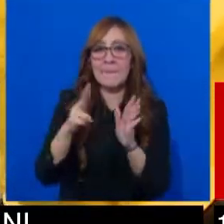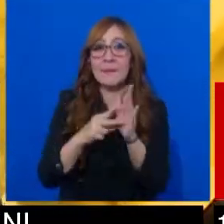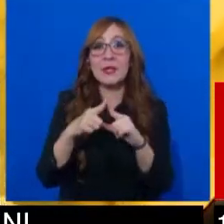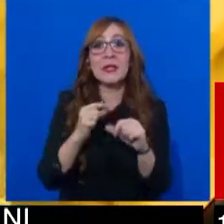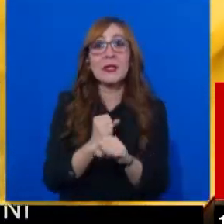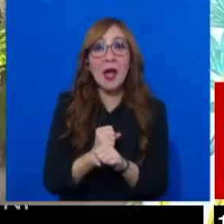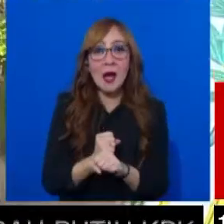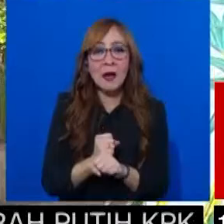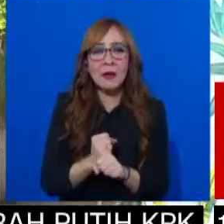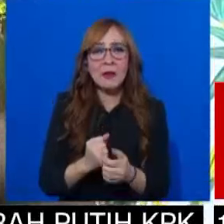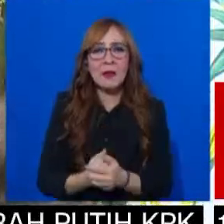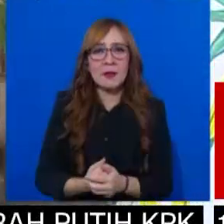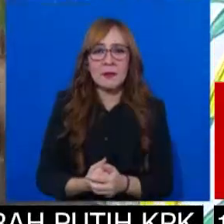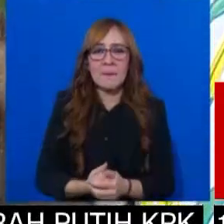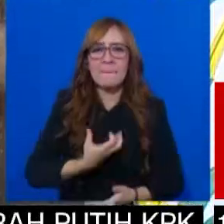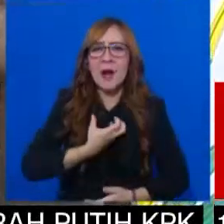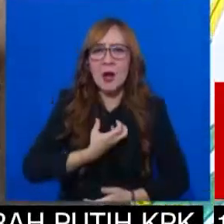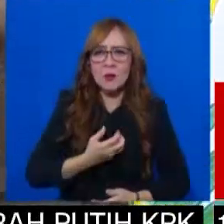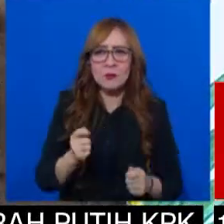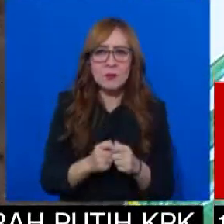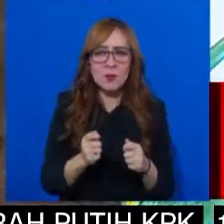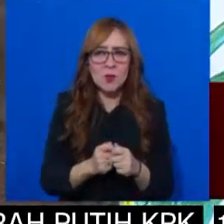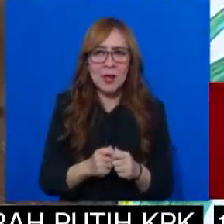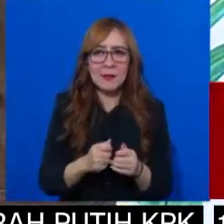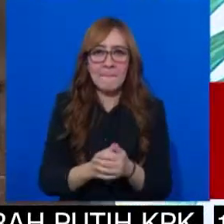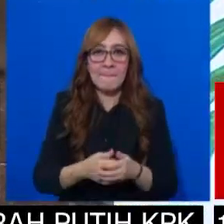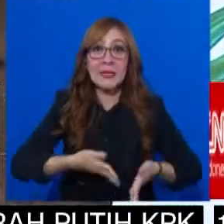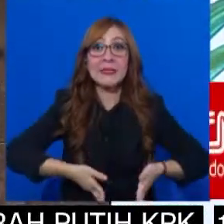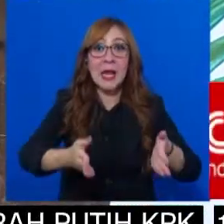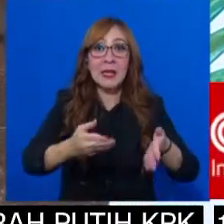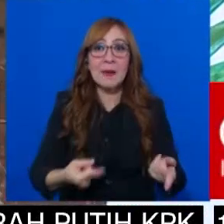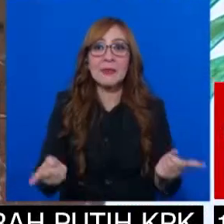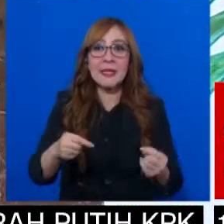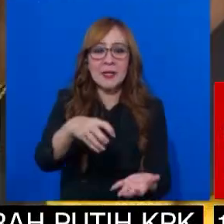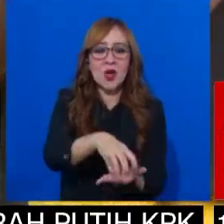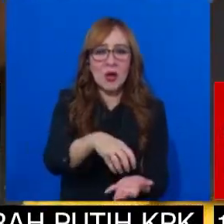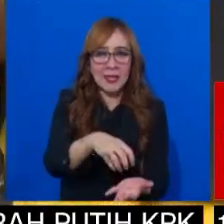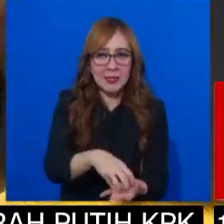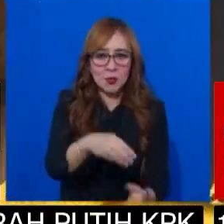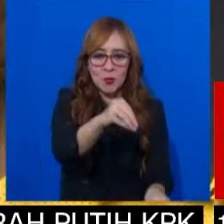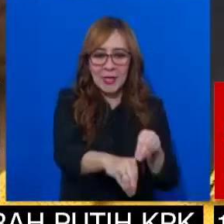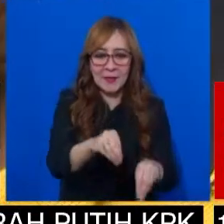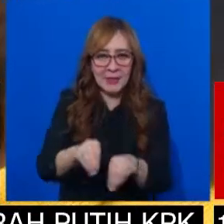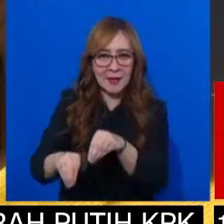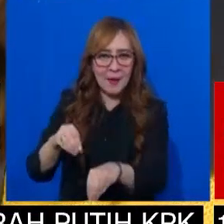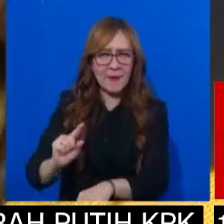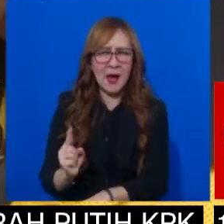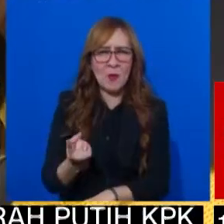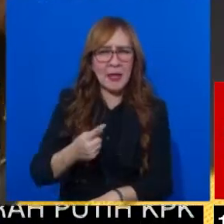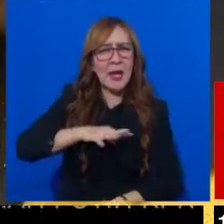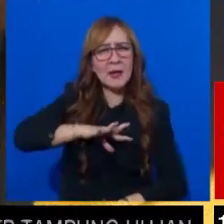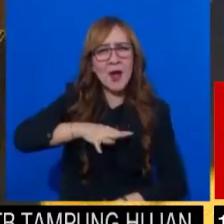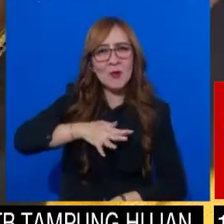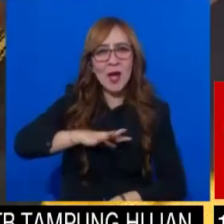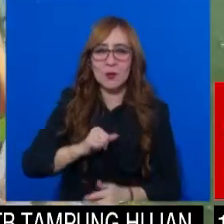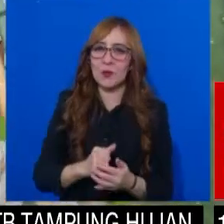tergugah menjadikan lahan di bawah kolong Becakayu sebagai lokasi bercocok tanam. Awalnya sempat ragu karena kondisi lahan